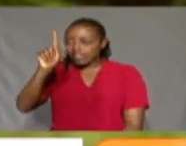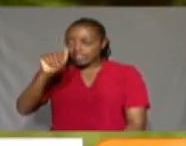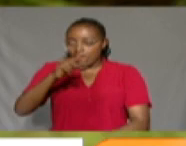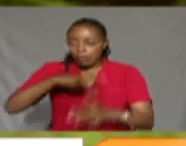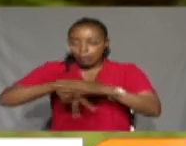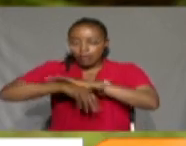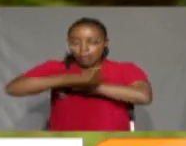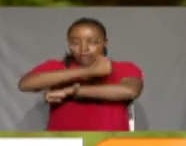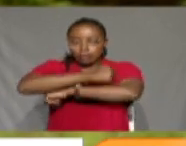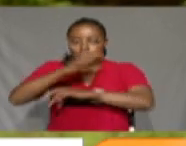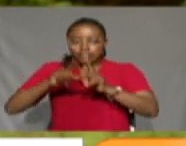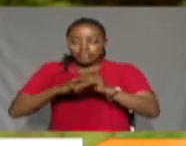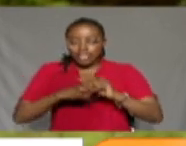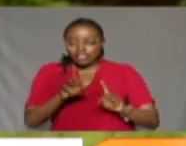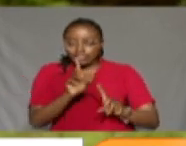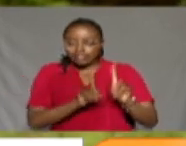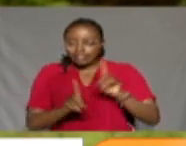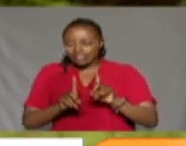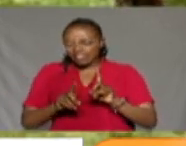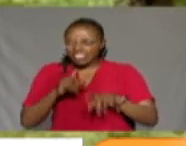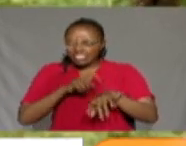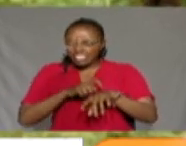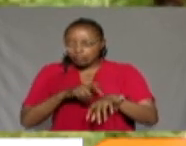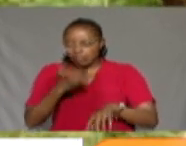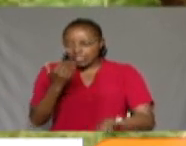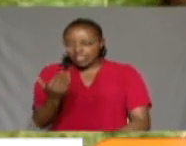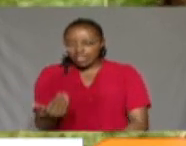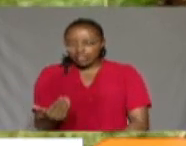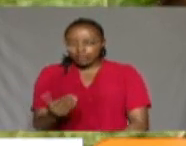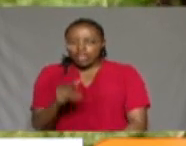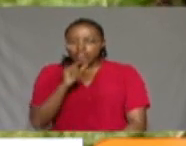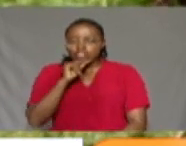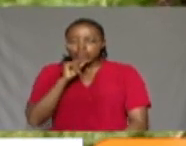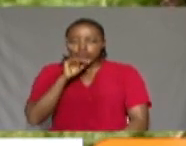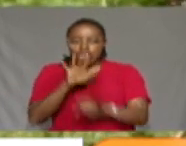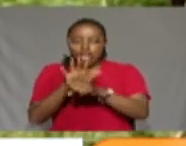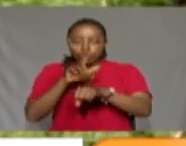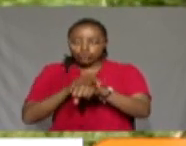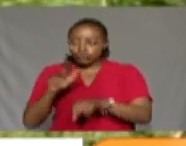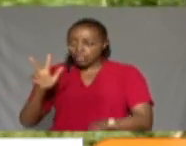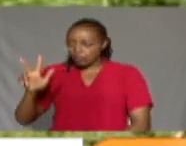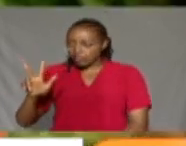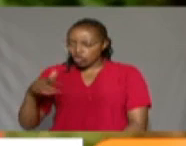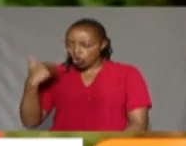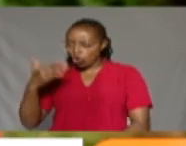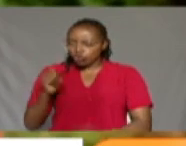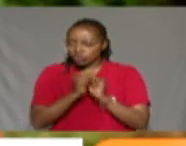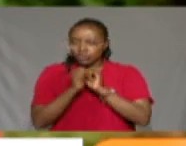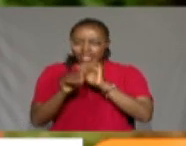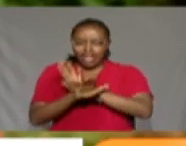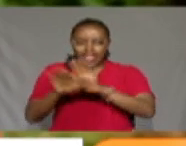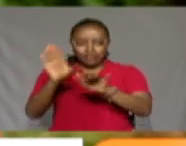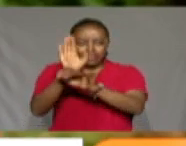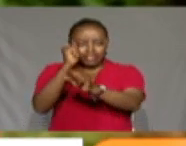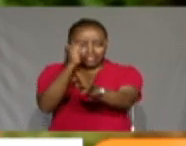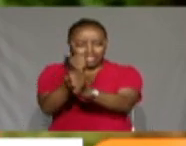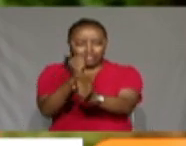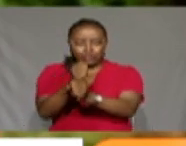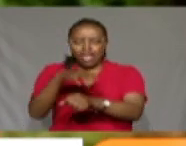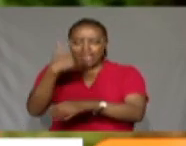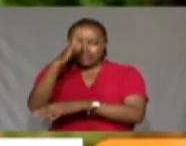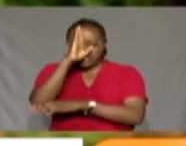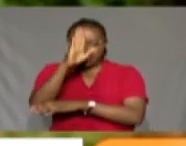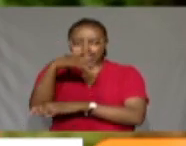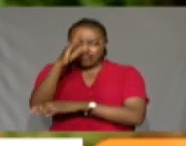nilianza kucheza nikiwa mdogo. Nao vijana mara nyingi wanafuatana kwa kila jambo na kila